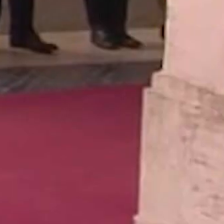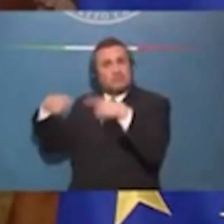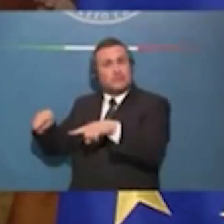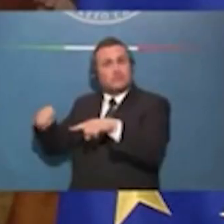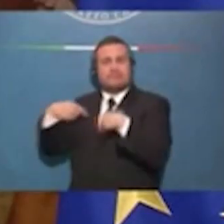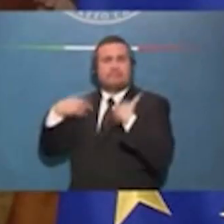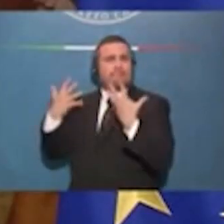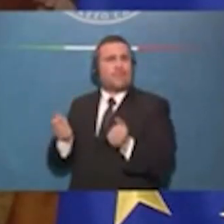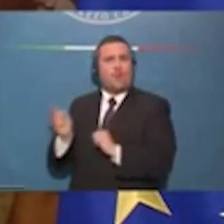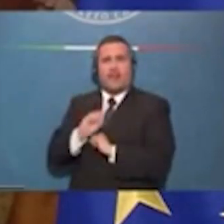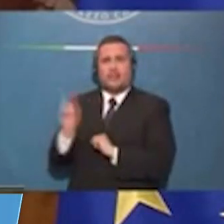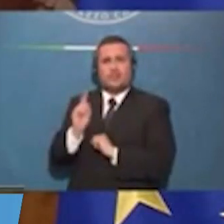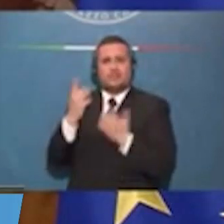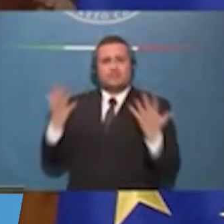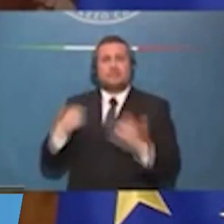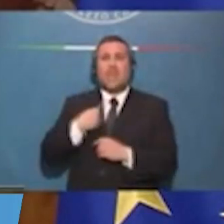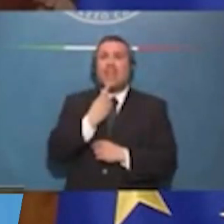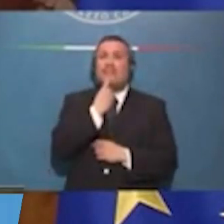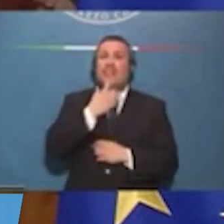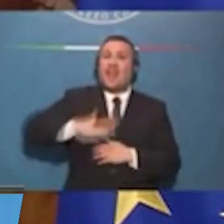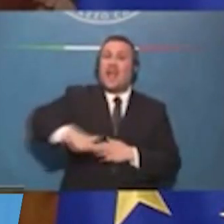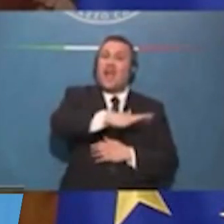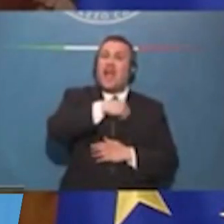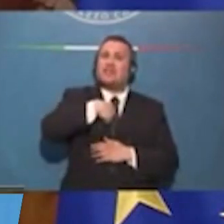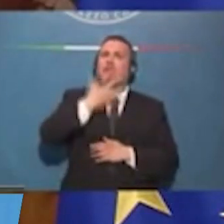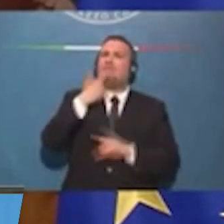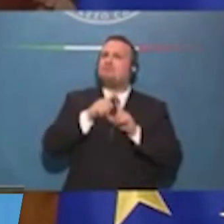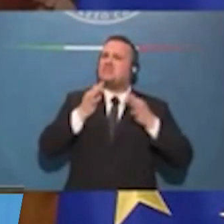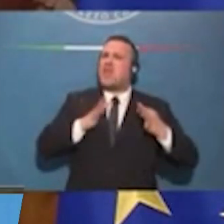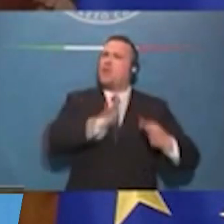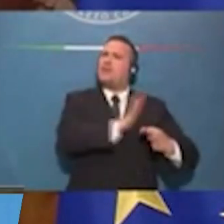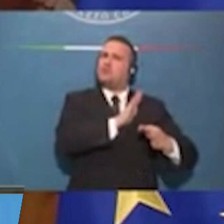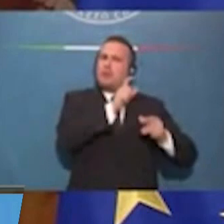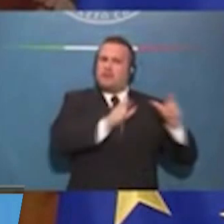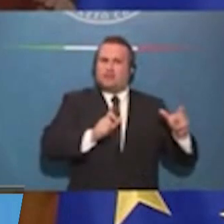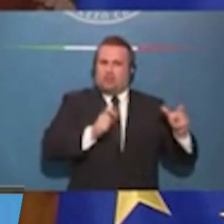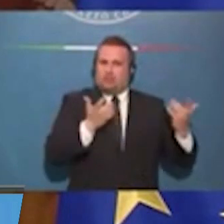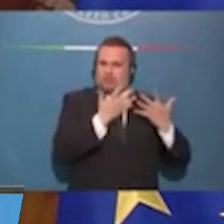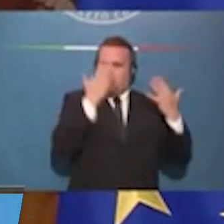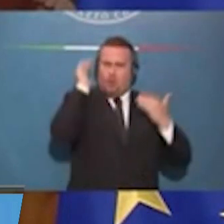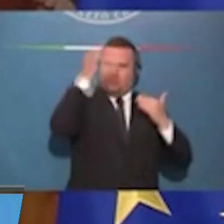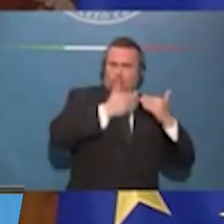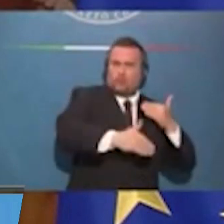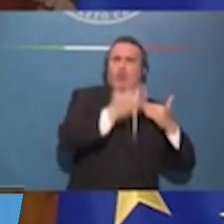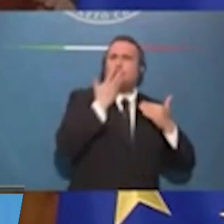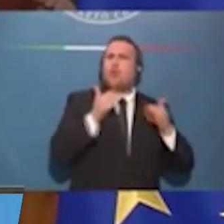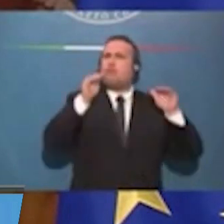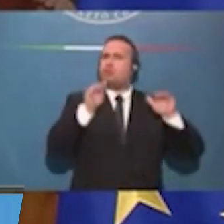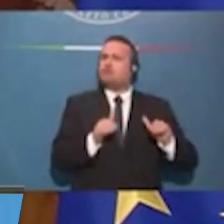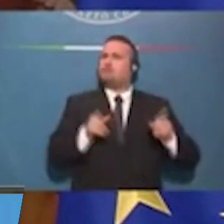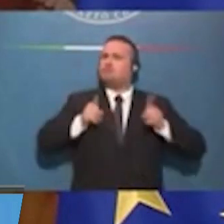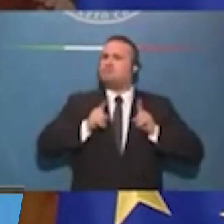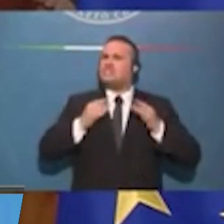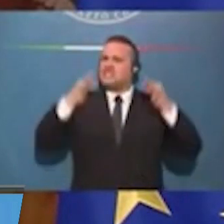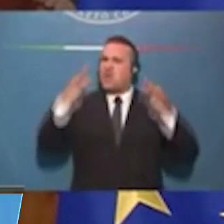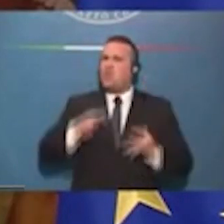NATO. Therefore, the Finnish Parliament voted yesterday with a wide majority in favor of applying for Finland